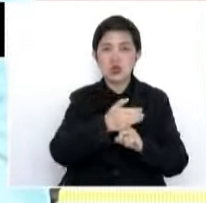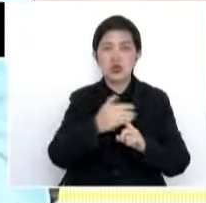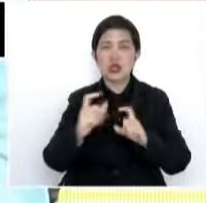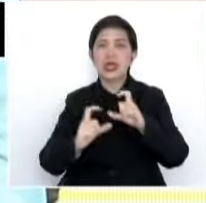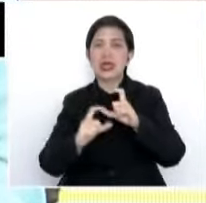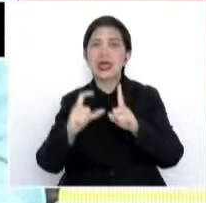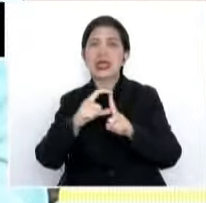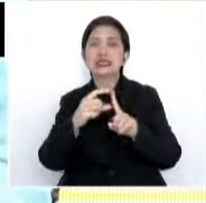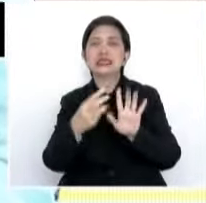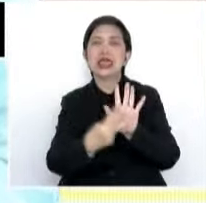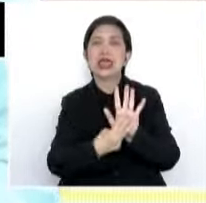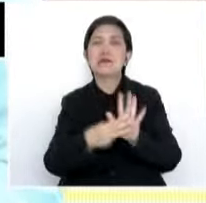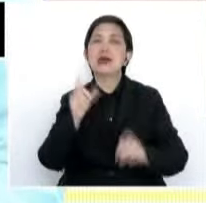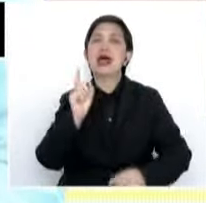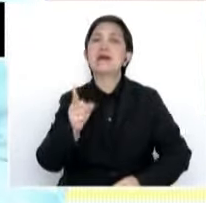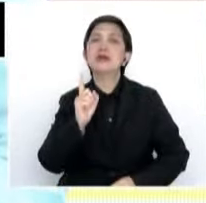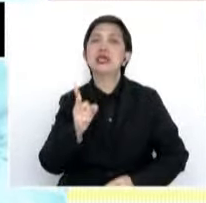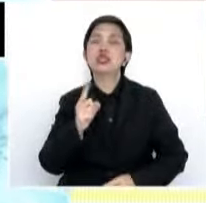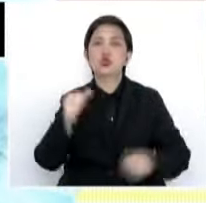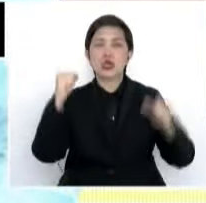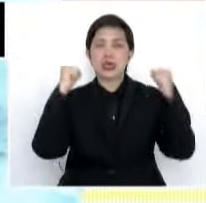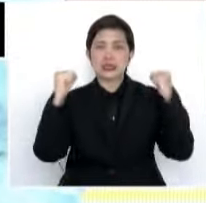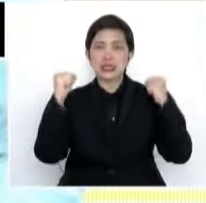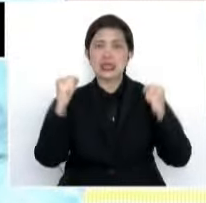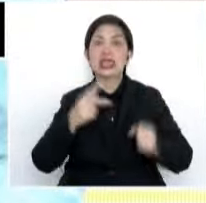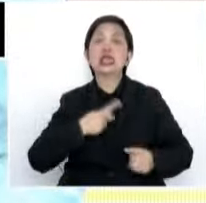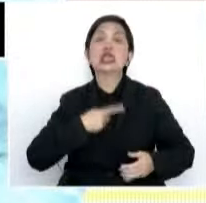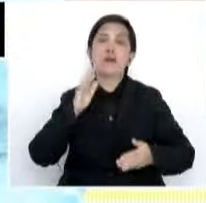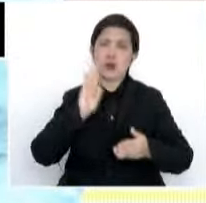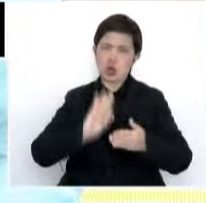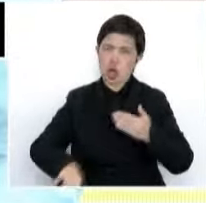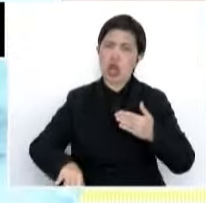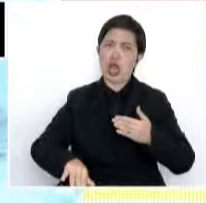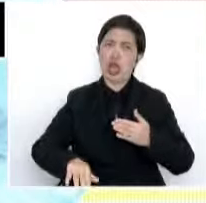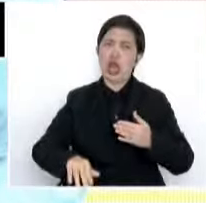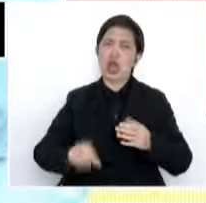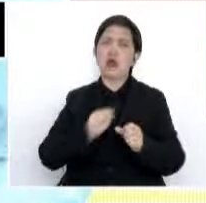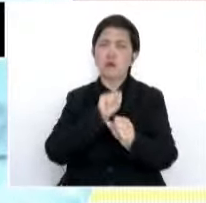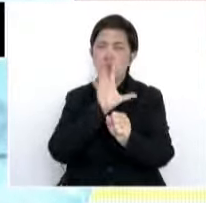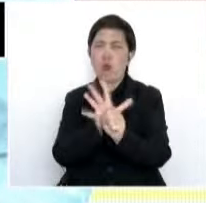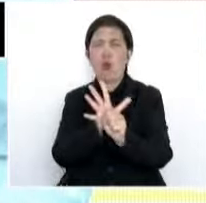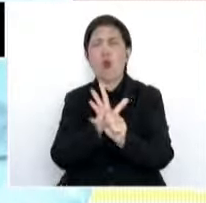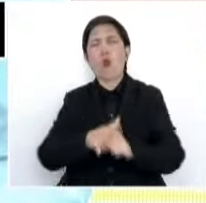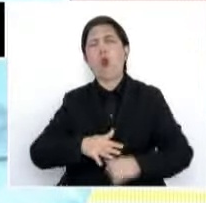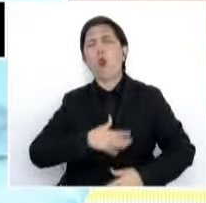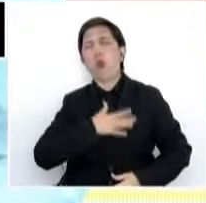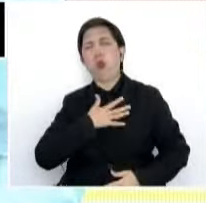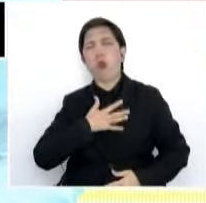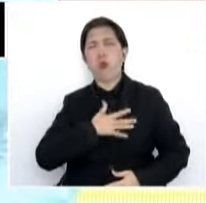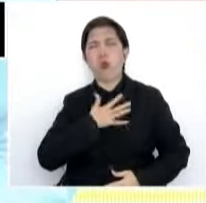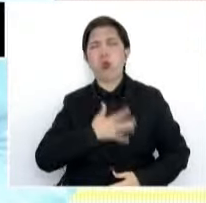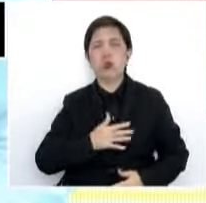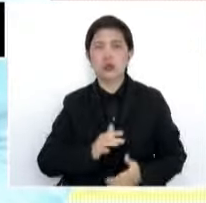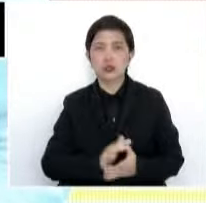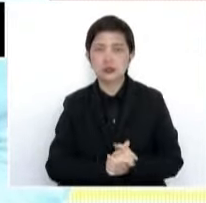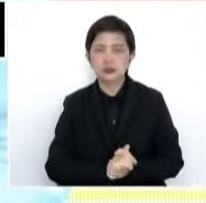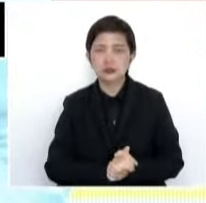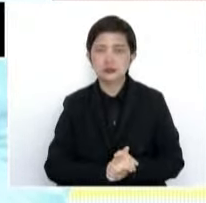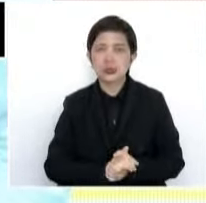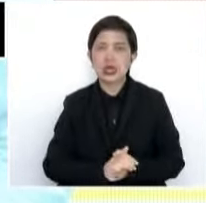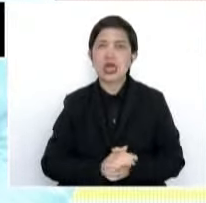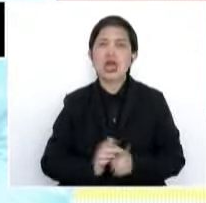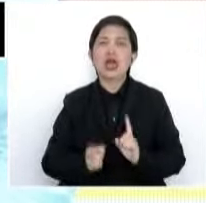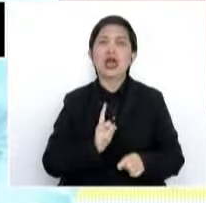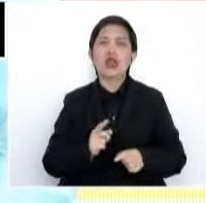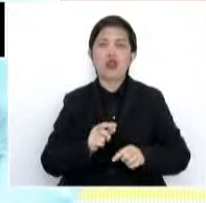tentu kesehatan kita pernah mengalami pandemi covid yang sangat luar biasa saya Andai waktu bisa